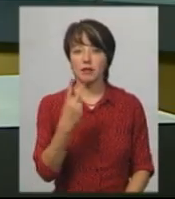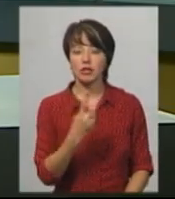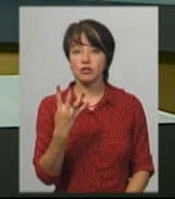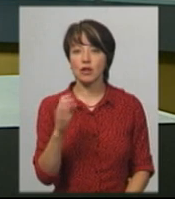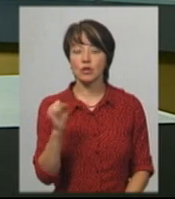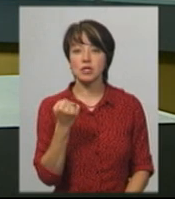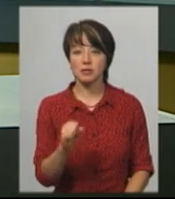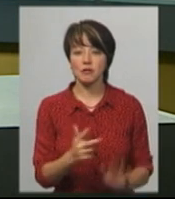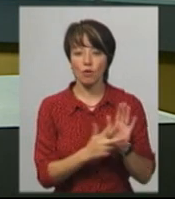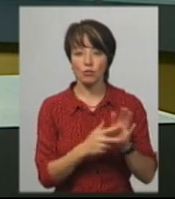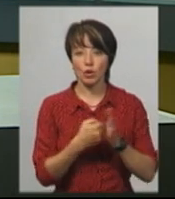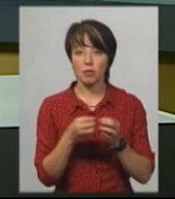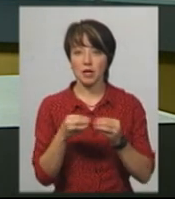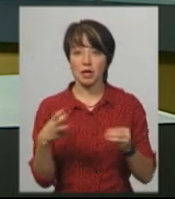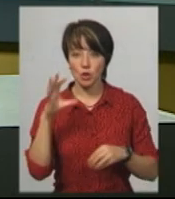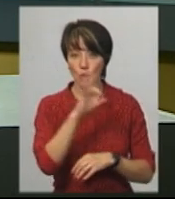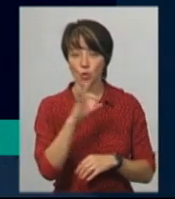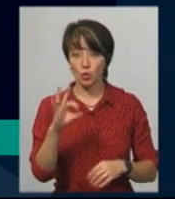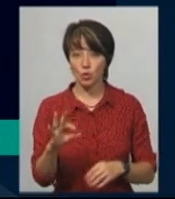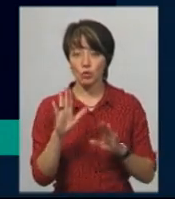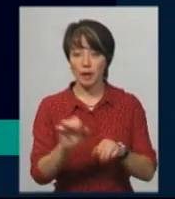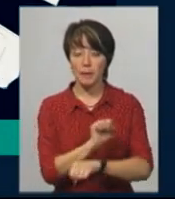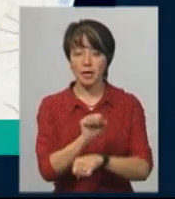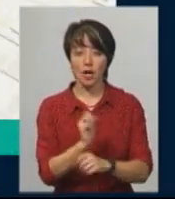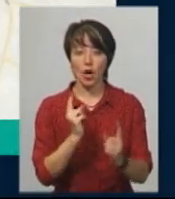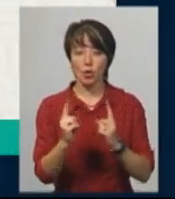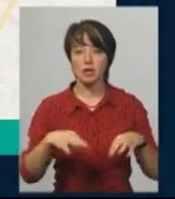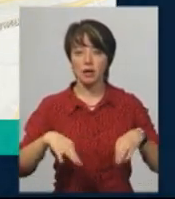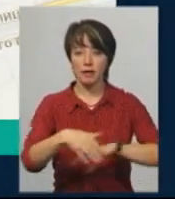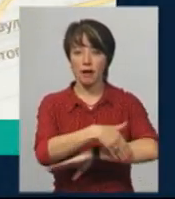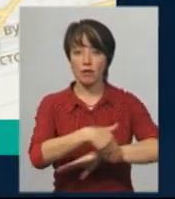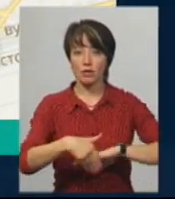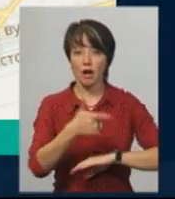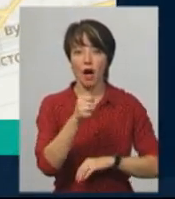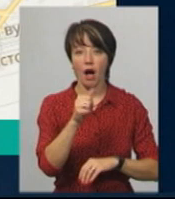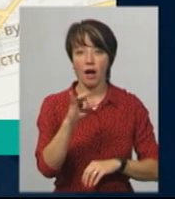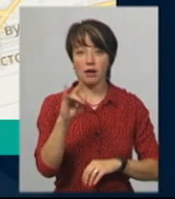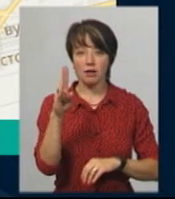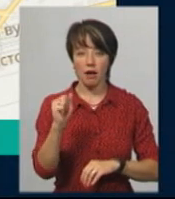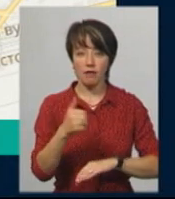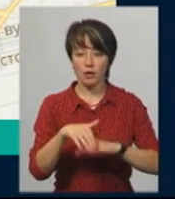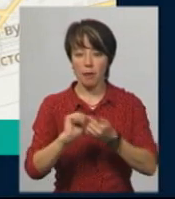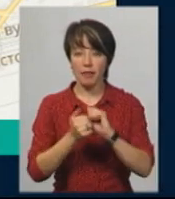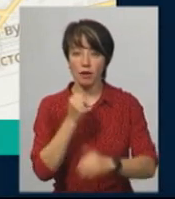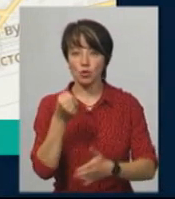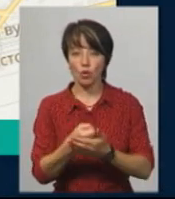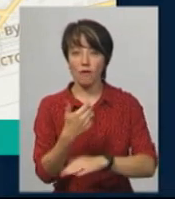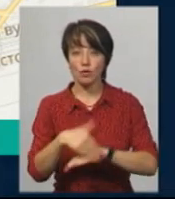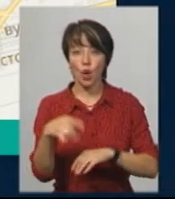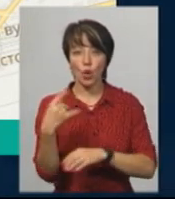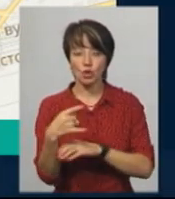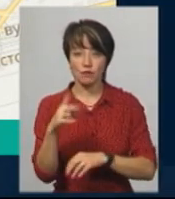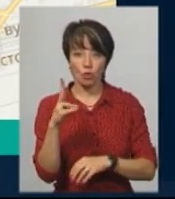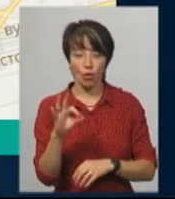24 серпня з 8 до 15.00 буде перекрито рух автотранспорту на вулицях Гагаріна від вулиці Кам'янецької до вулиці